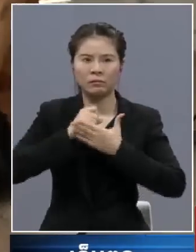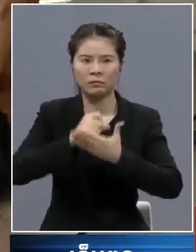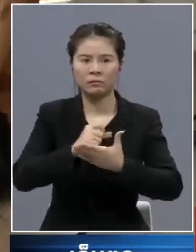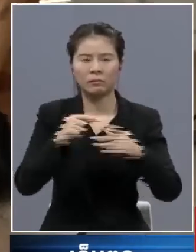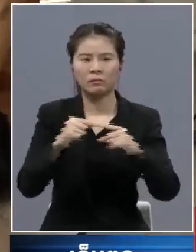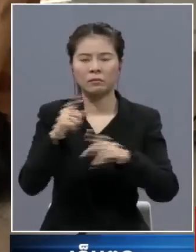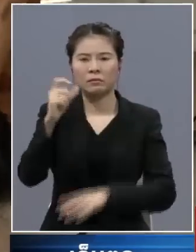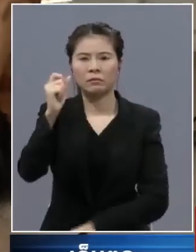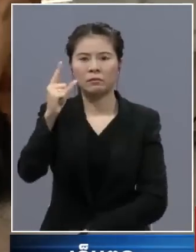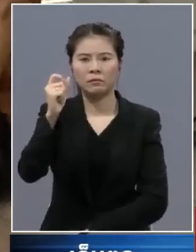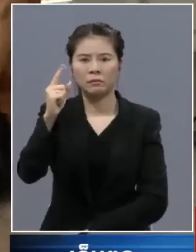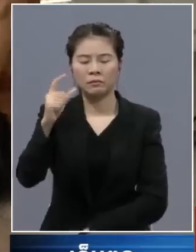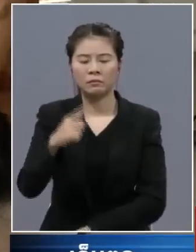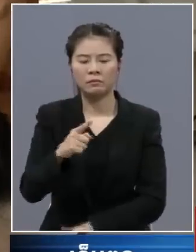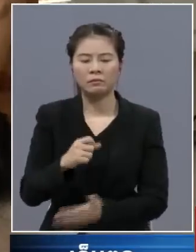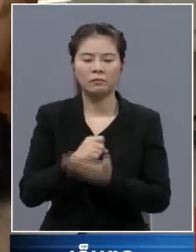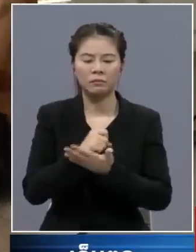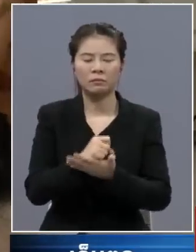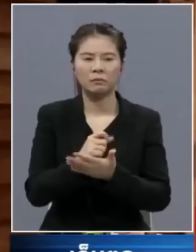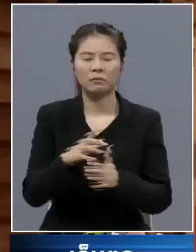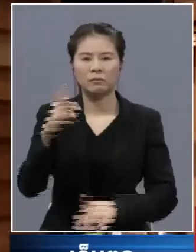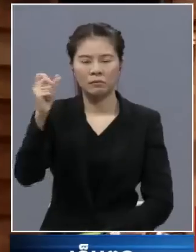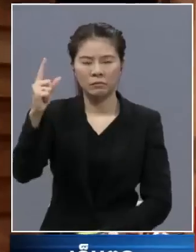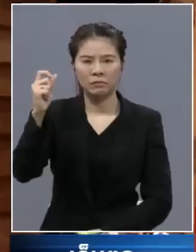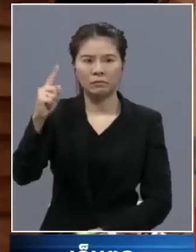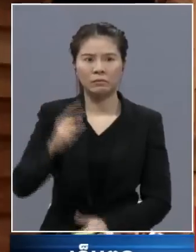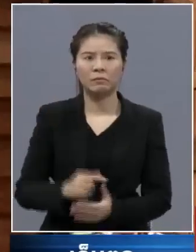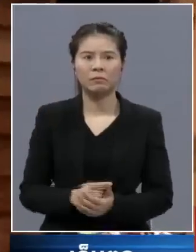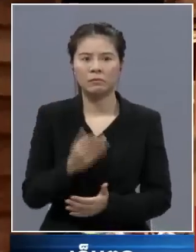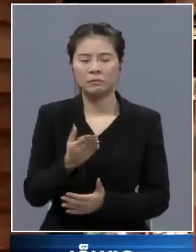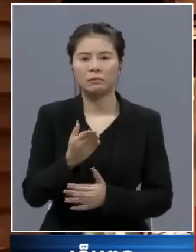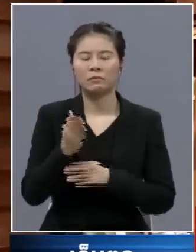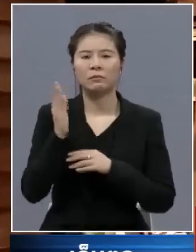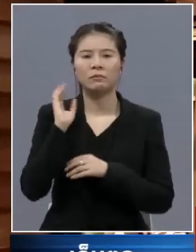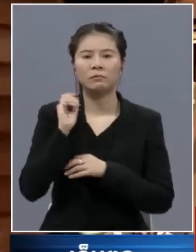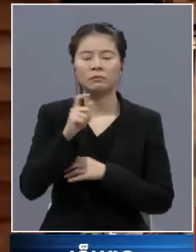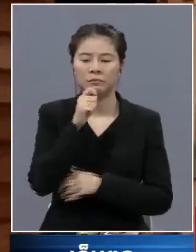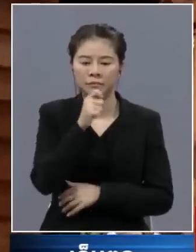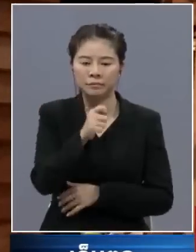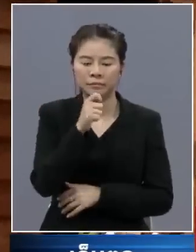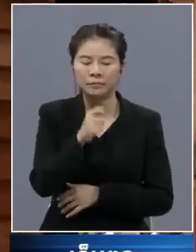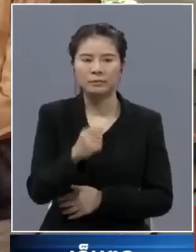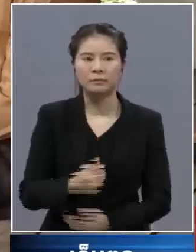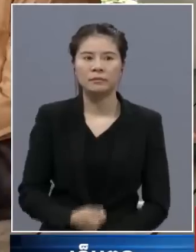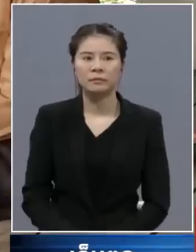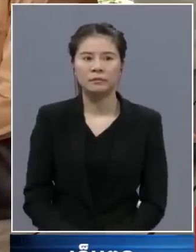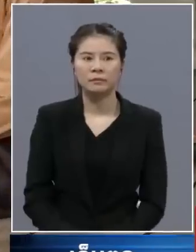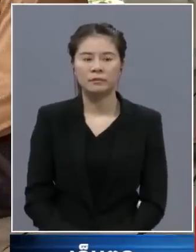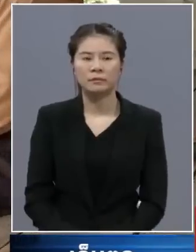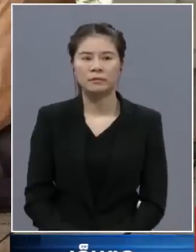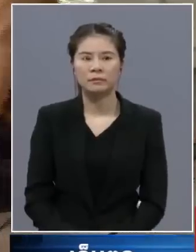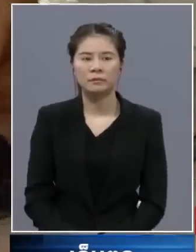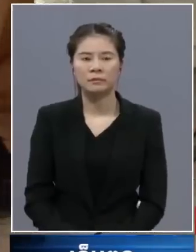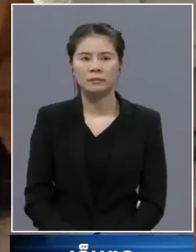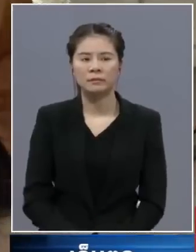เร่งเยียวยาผู้ประสบภัยทุกรายอย่างเร่งด่วนครับไปฟังเสียงของผู้ประสบวาตภัยกันครับ โทรถาม